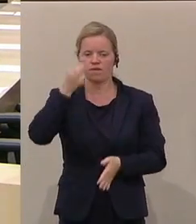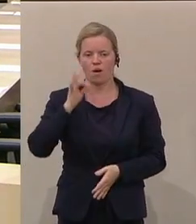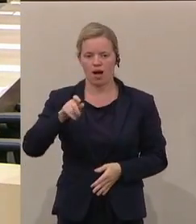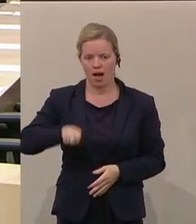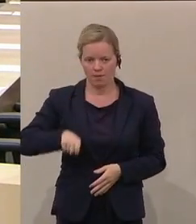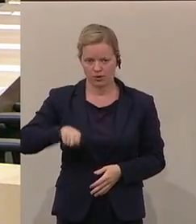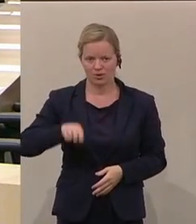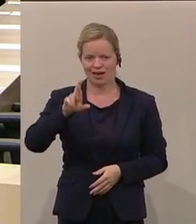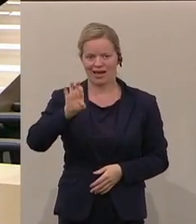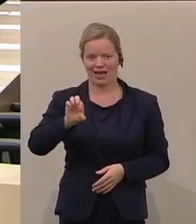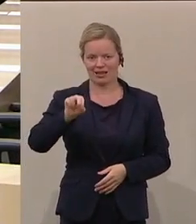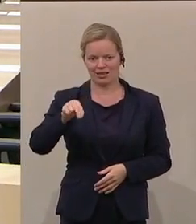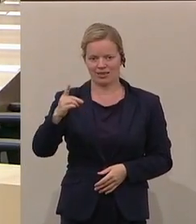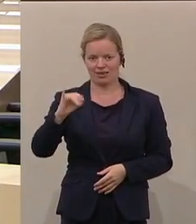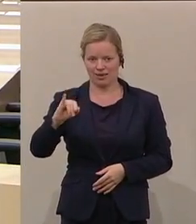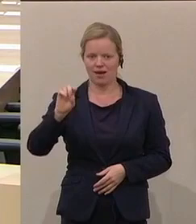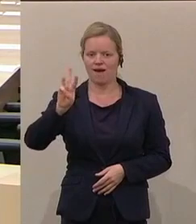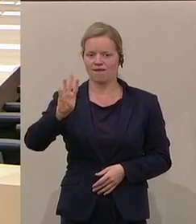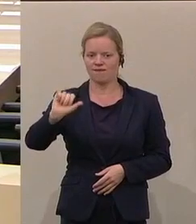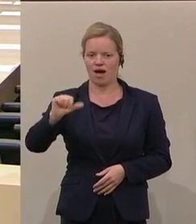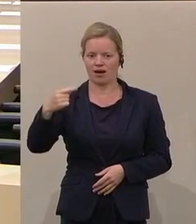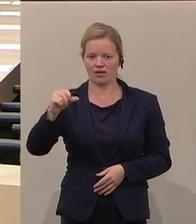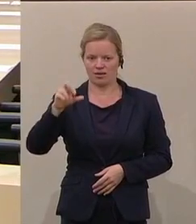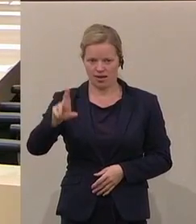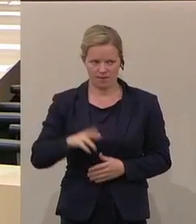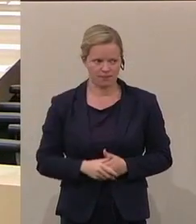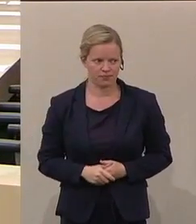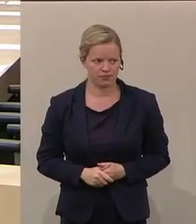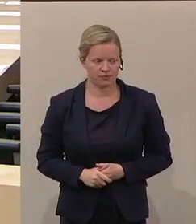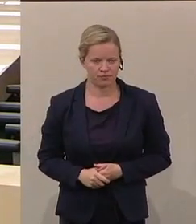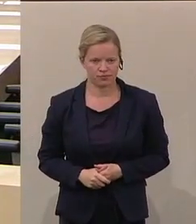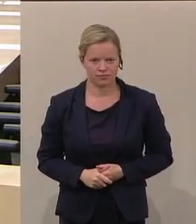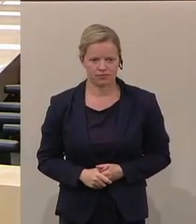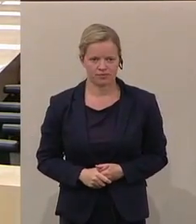Freiwilligkeitsgarantie für den Arbeitnehmer. Die SPÖ male Gespenster an die Wand.